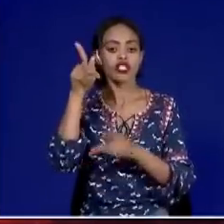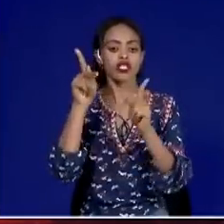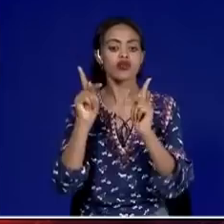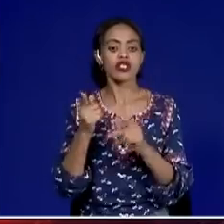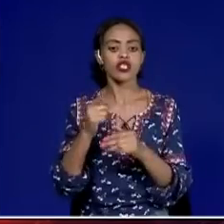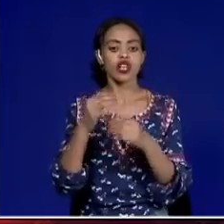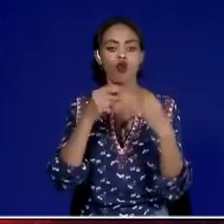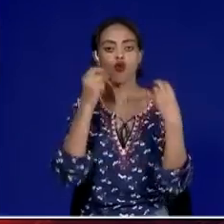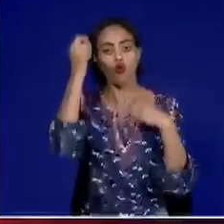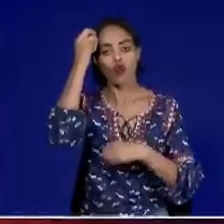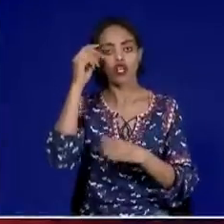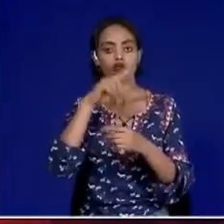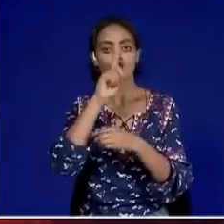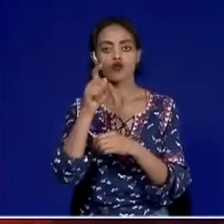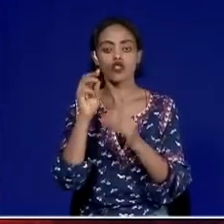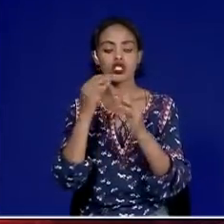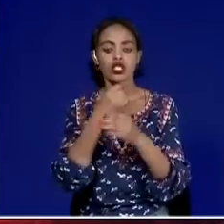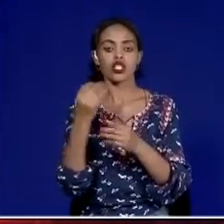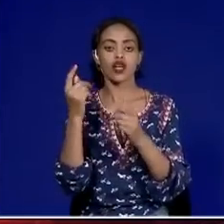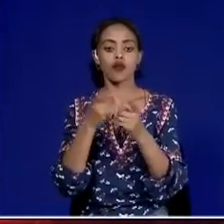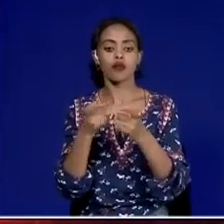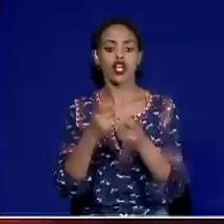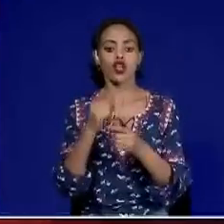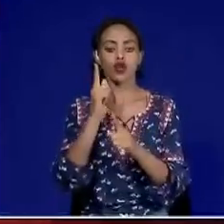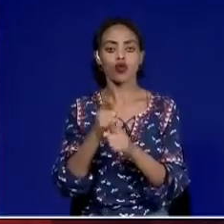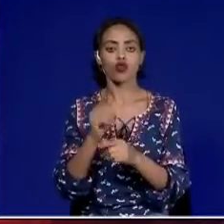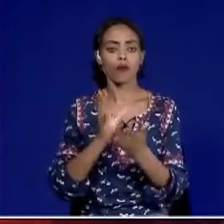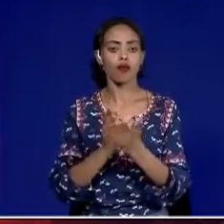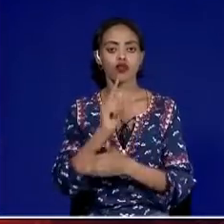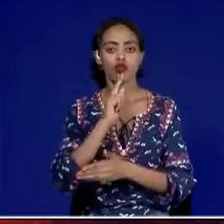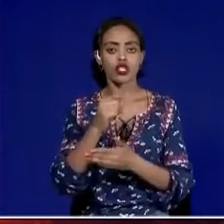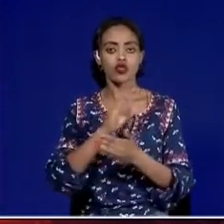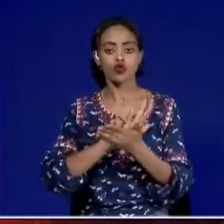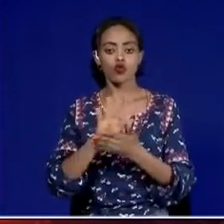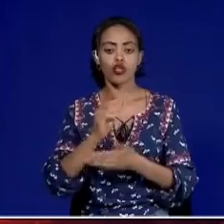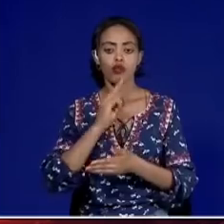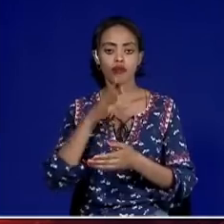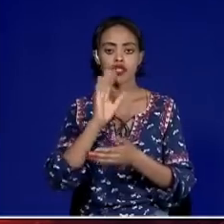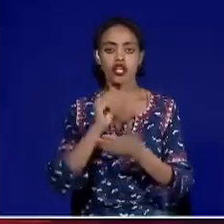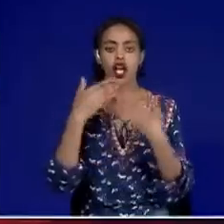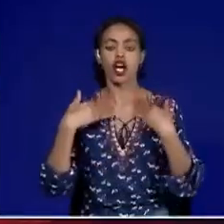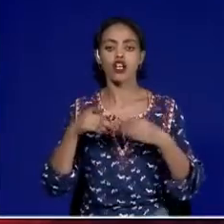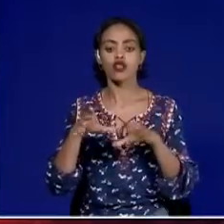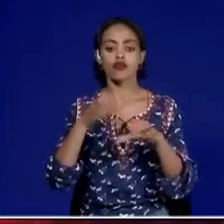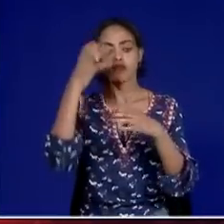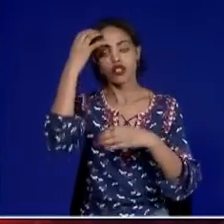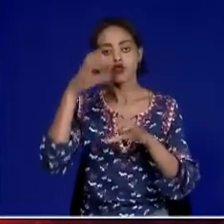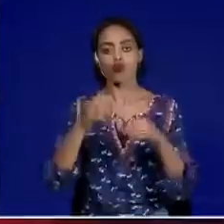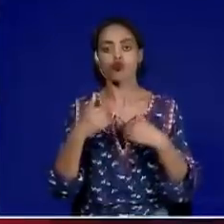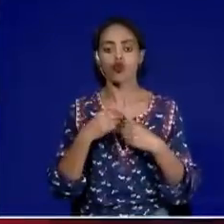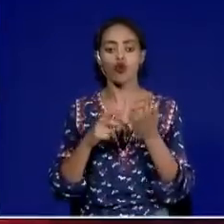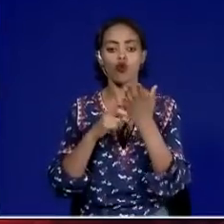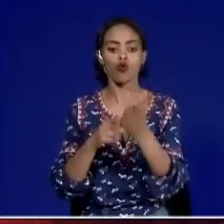بقال سوزوم صو حتو لمعاتن سناي محدارن كملسلو مسليو ازي صوري مستماي دما اكلت منغست زغبر زلو غعز لمعاتي